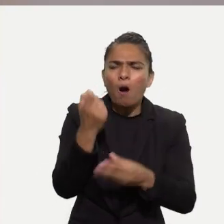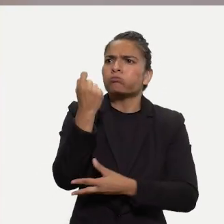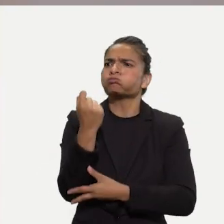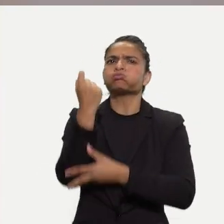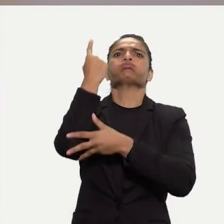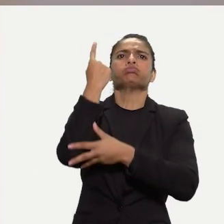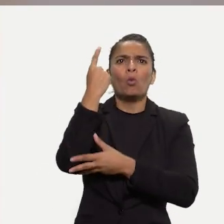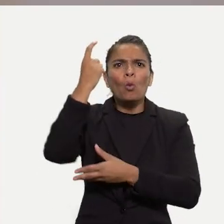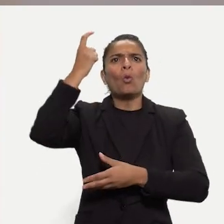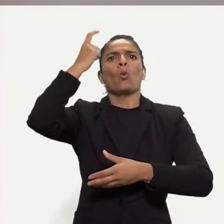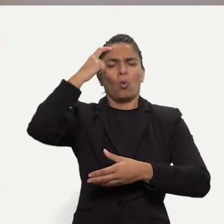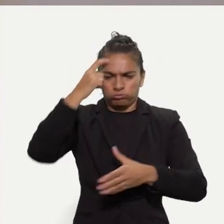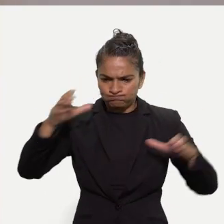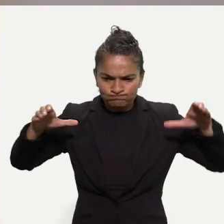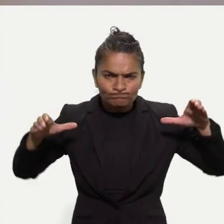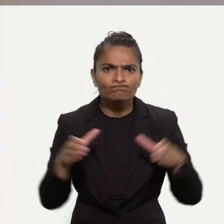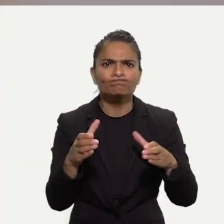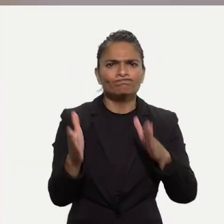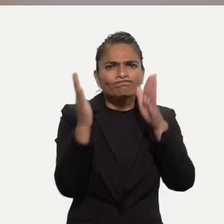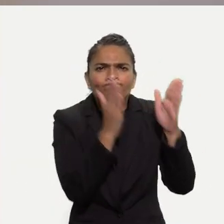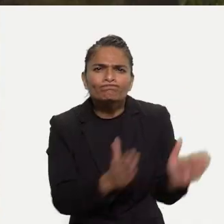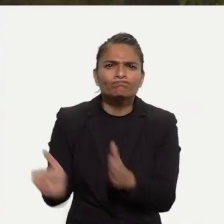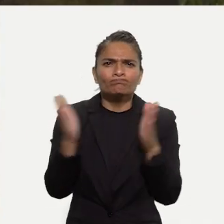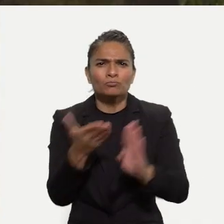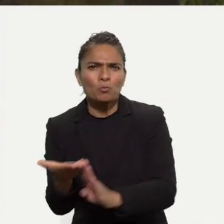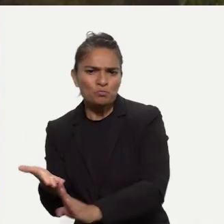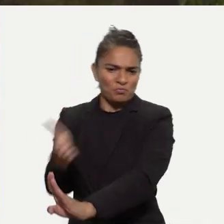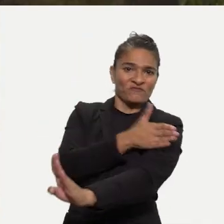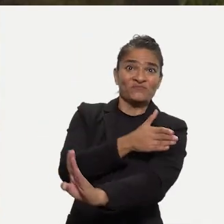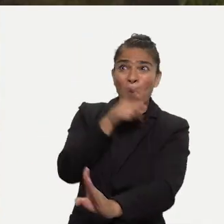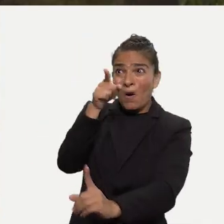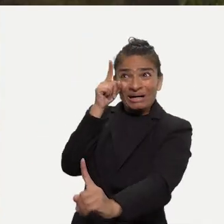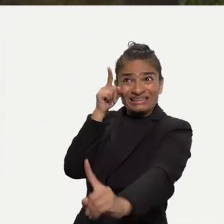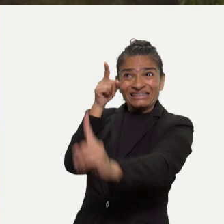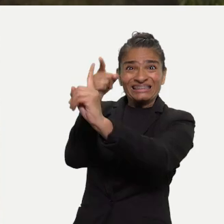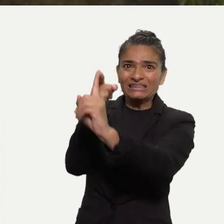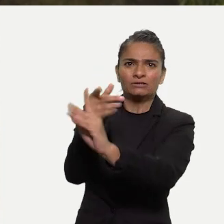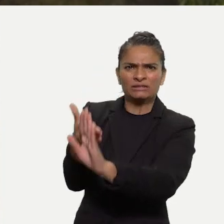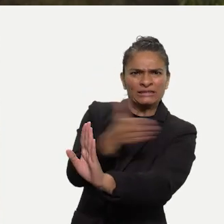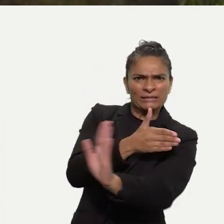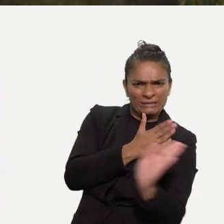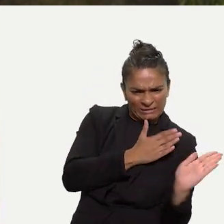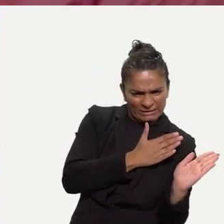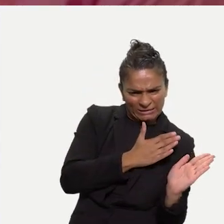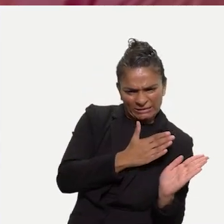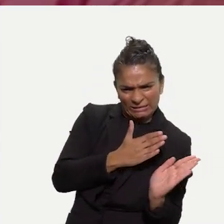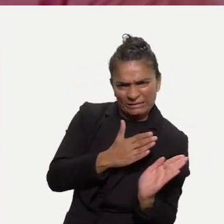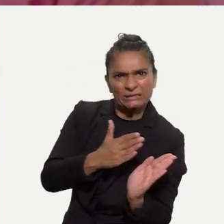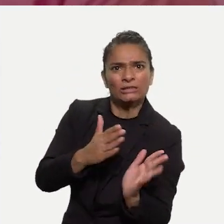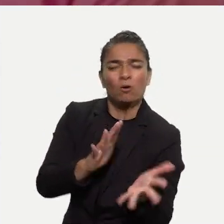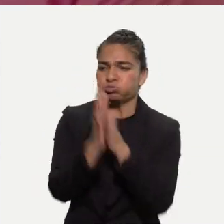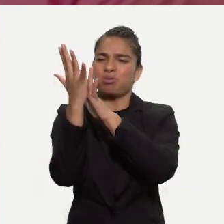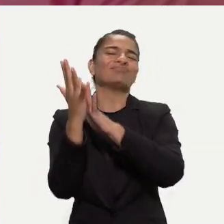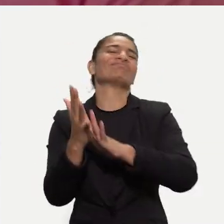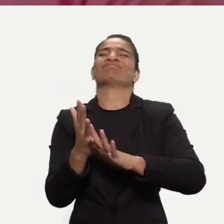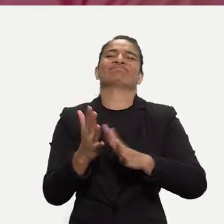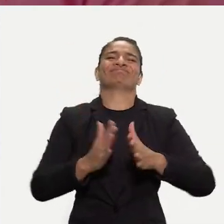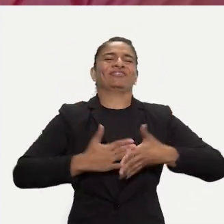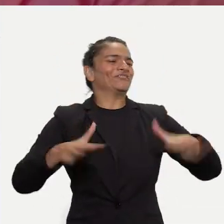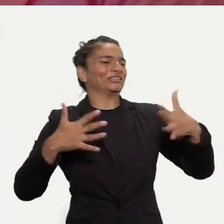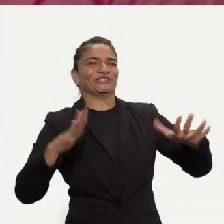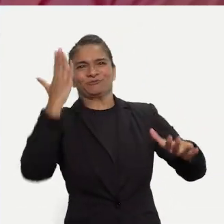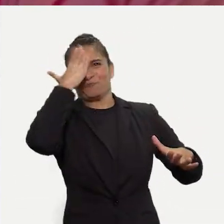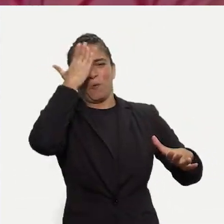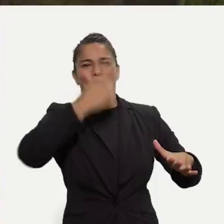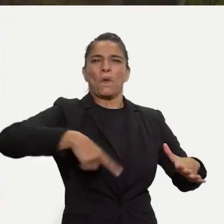la rentrée, nous allons essayer de voir comment former tout le monde, comment sensibiliser la population pour que nous puissions être ensemble